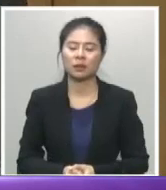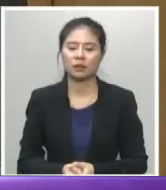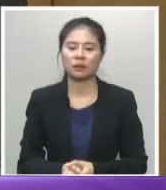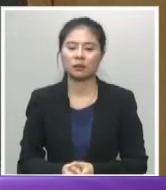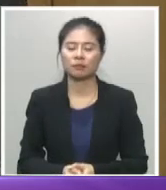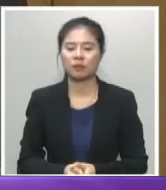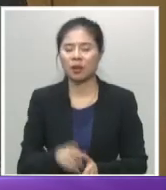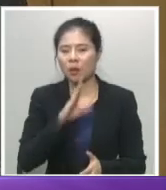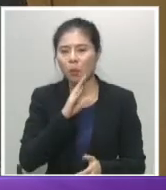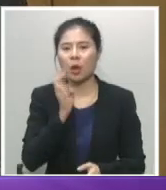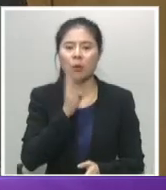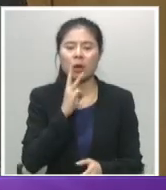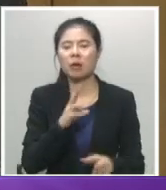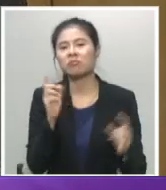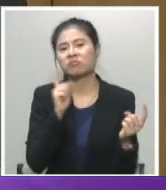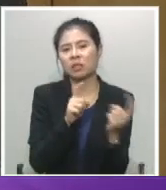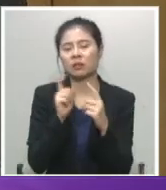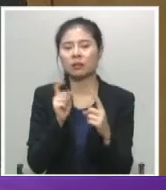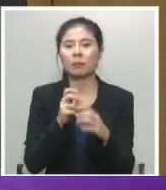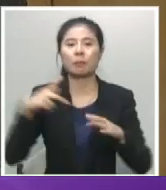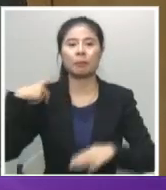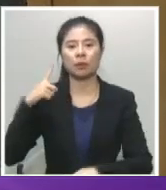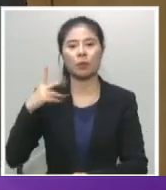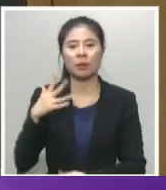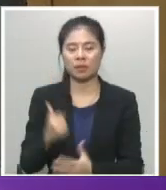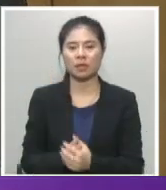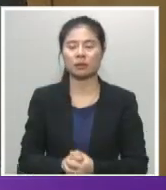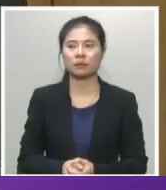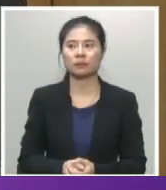มว่าไม่เกิดประโยชน์ดีไหมครับดีนะ